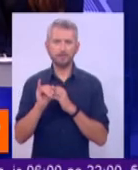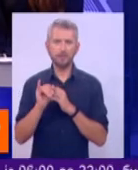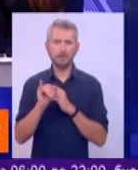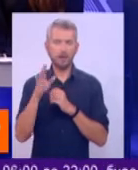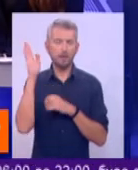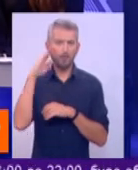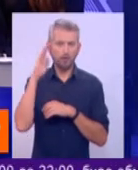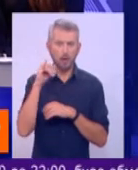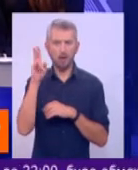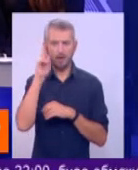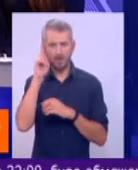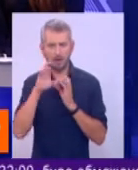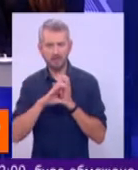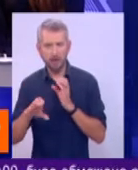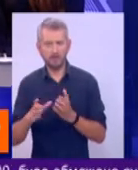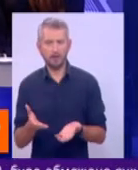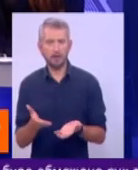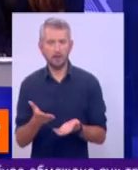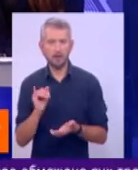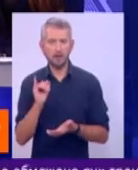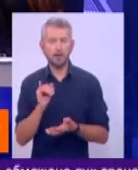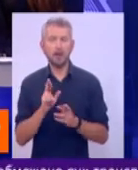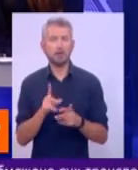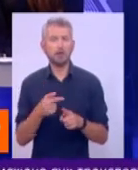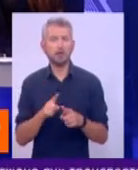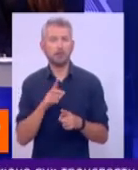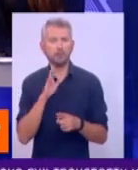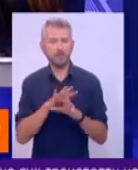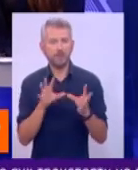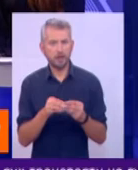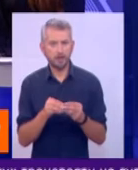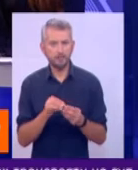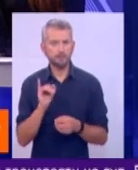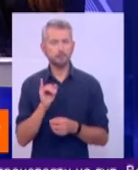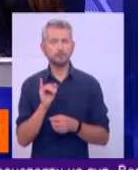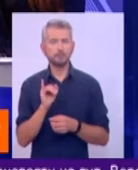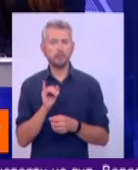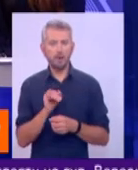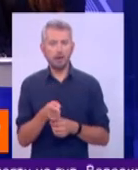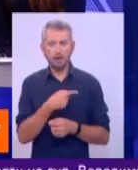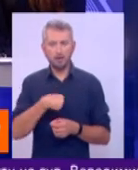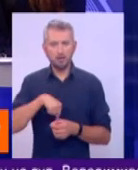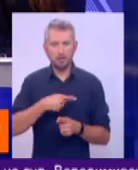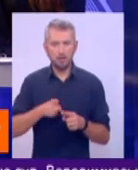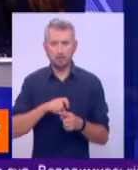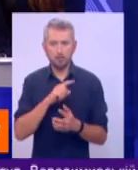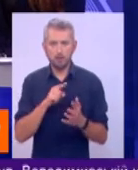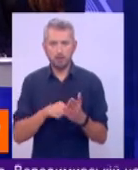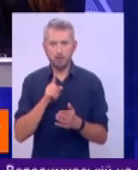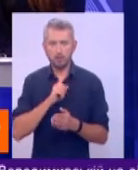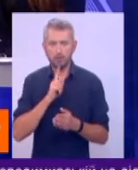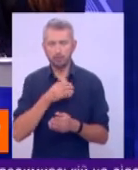і вода, і каналізація, і як це буде взагалі? І Нас це питання поки